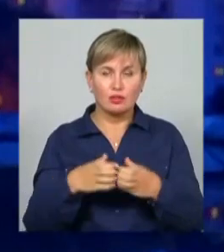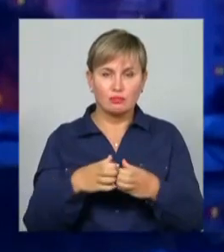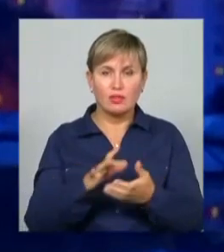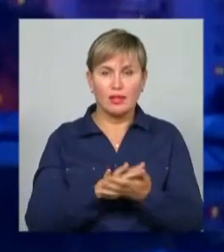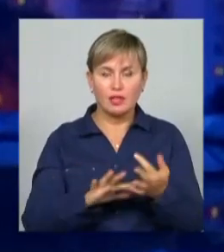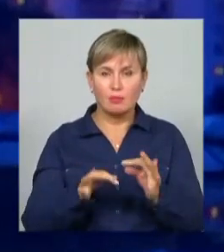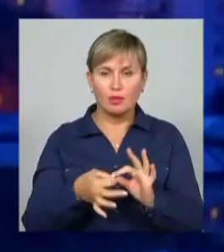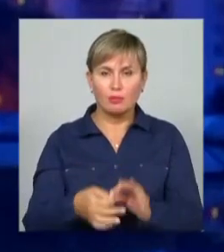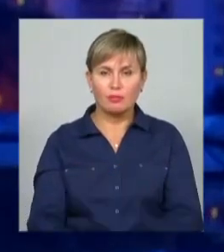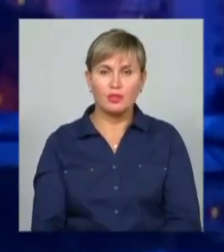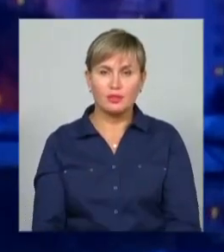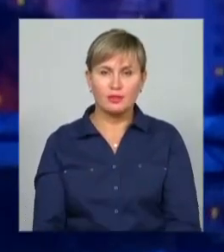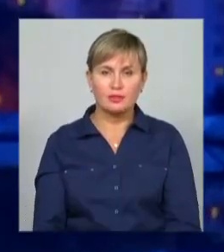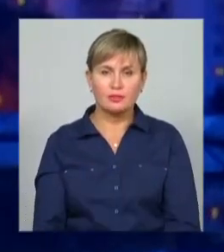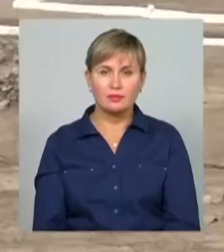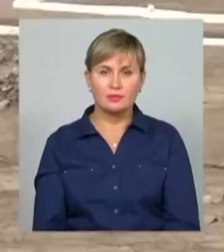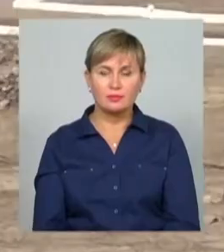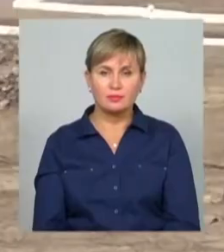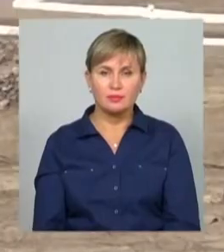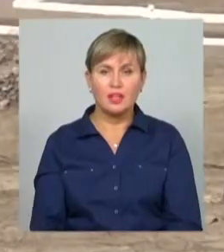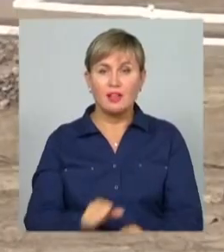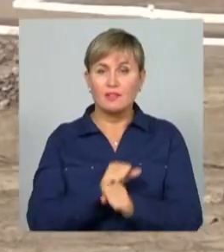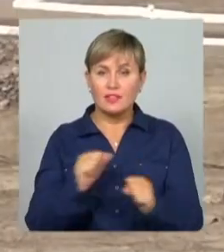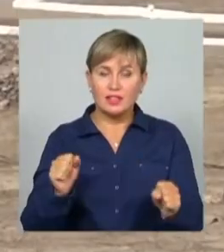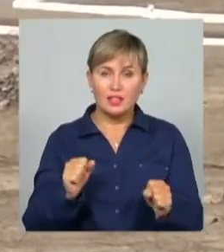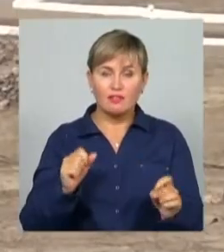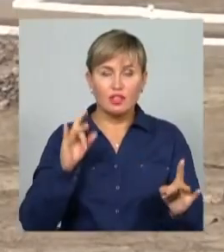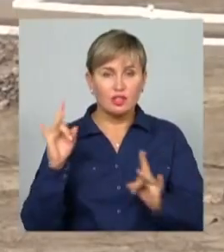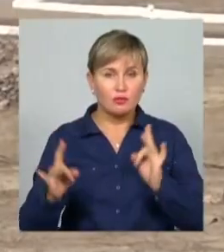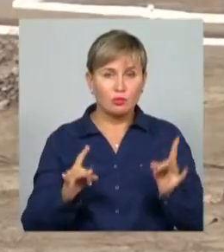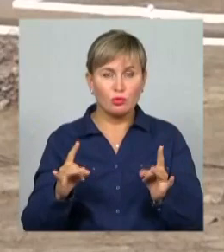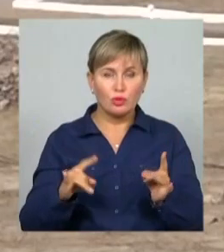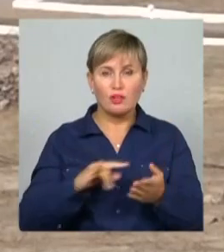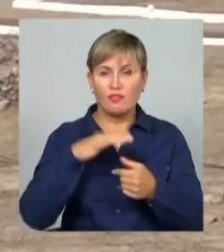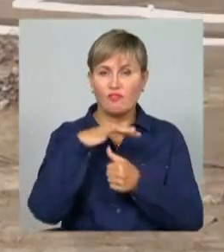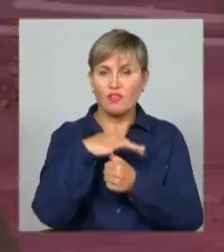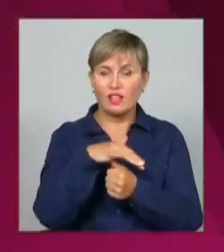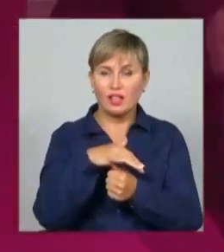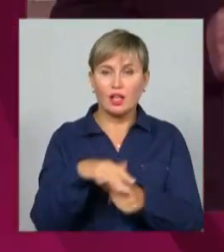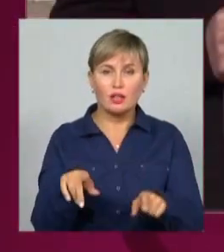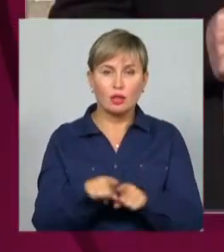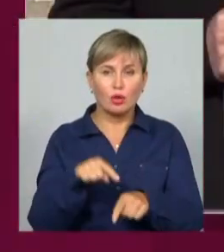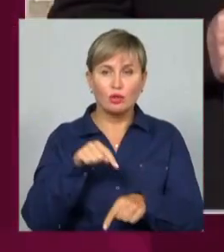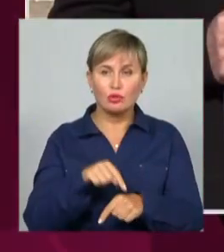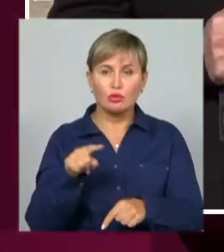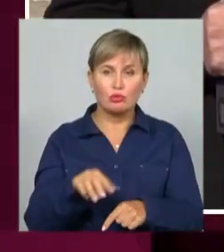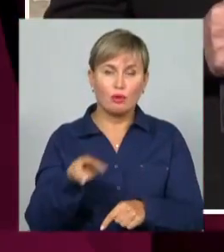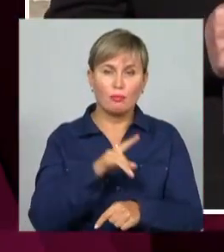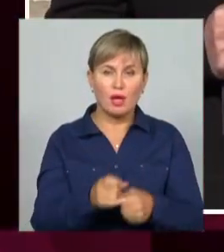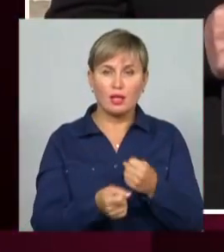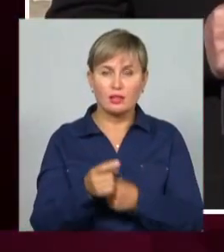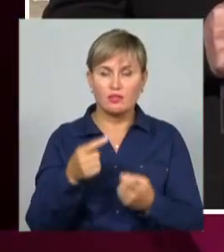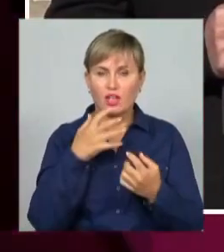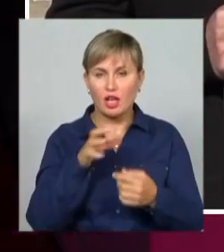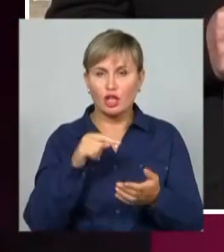репортаж Дамира Анитова. Взрывы, звуки сирен, летающие вертолеты. Такое ощущение, что мы оказались в